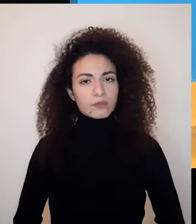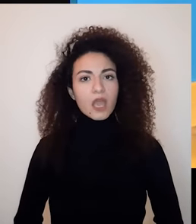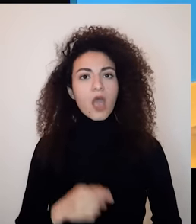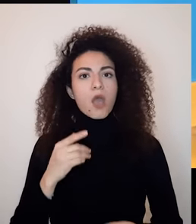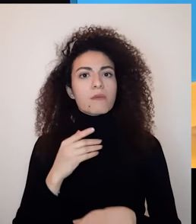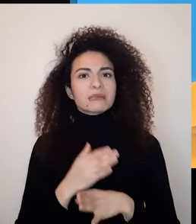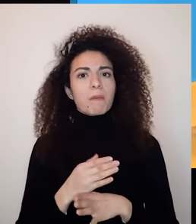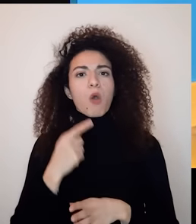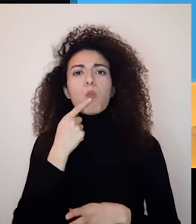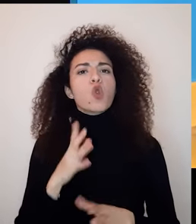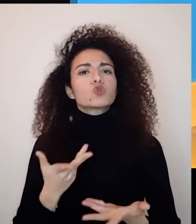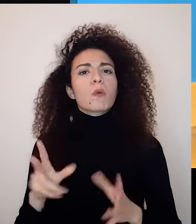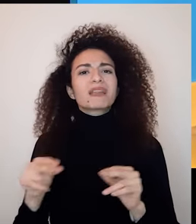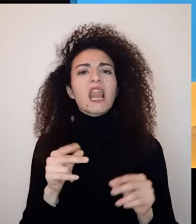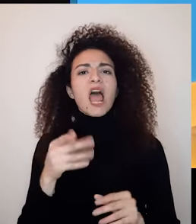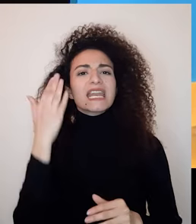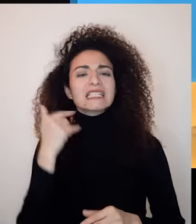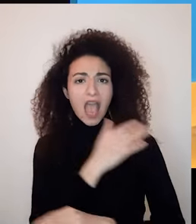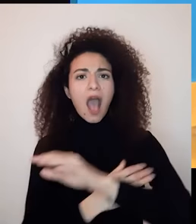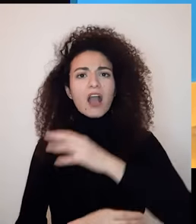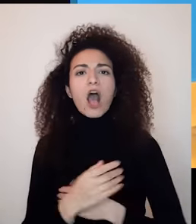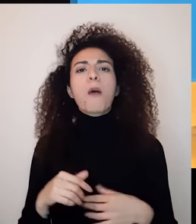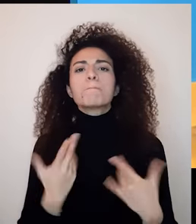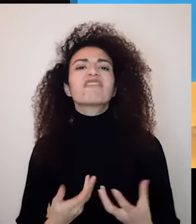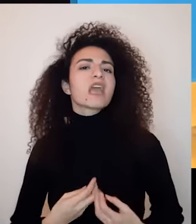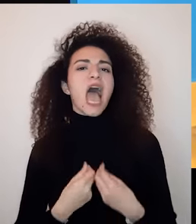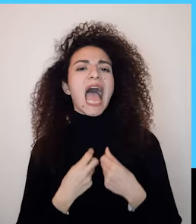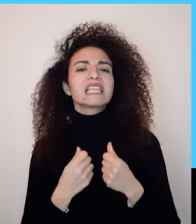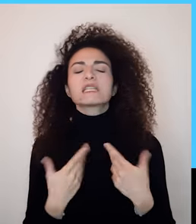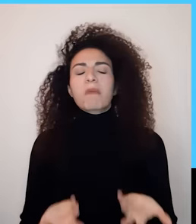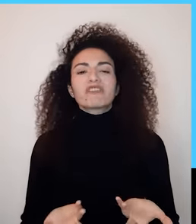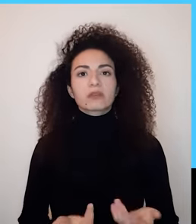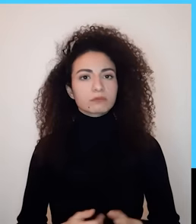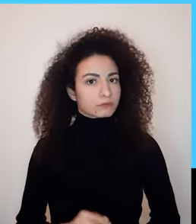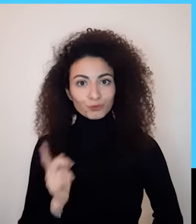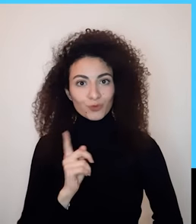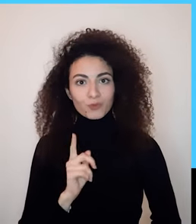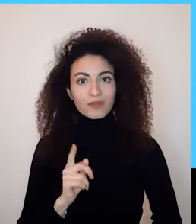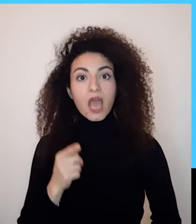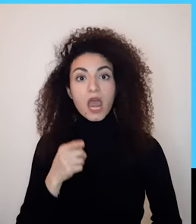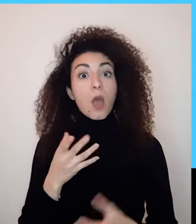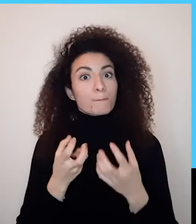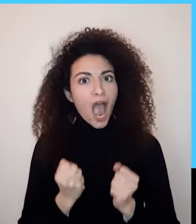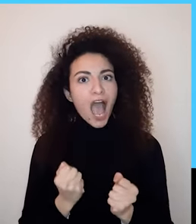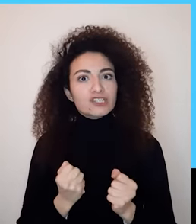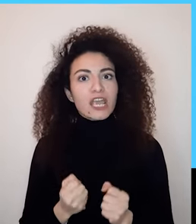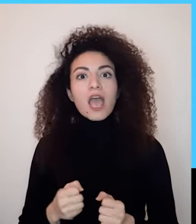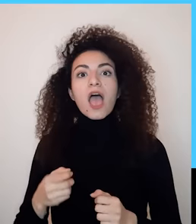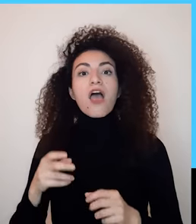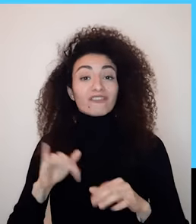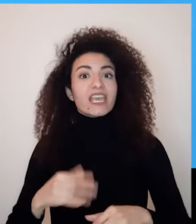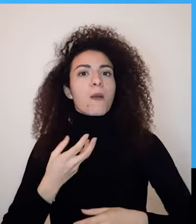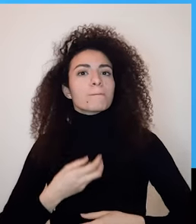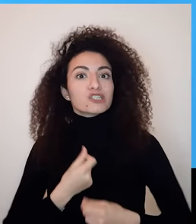بتطال النساء ذوات الإعاقة وكأنه الملائكة ما عندهم رغبات ومشاعر جنسية، وبالتالي منهم بحاجة حتى لتربية جنسية مثل باقي